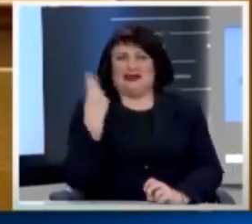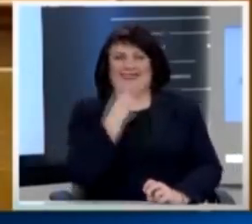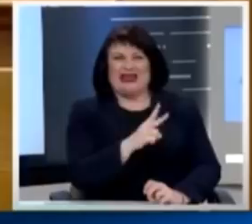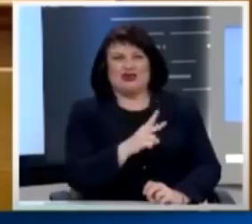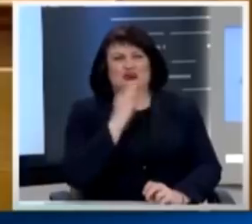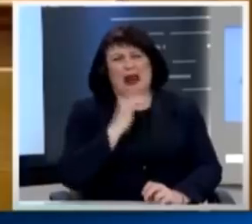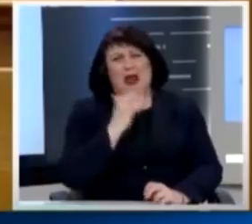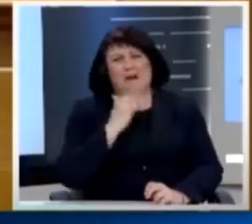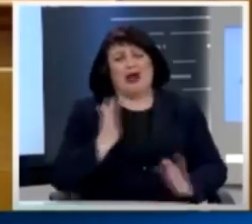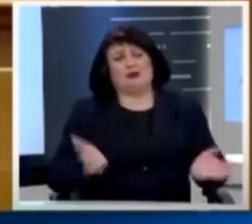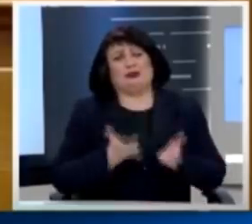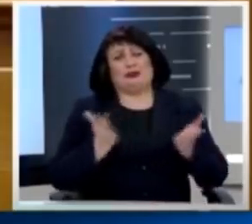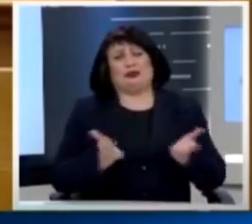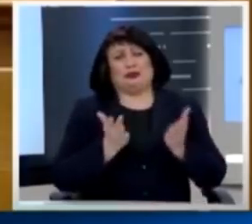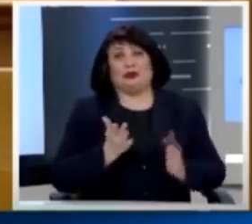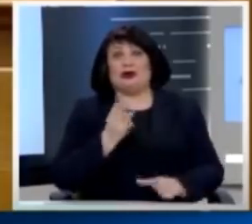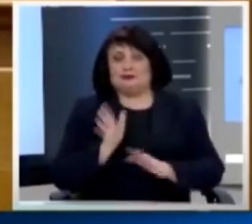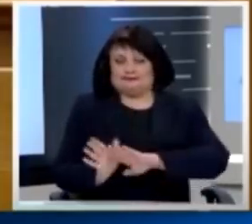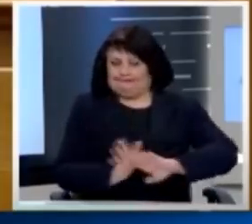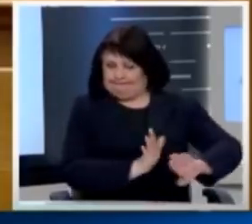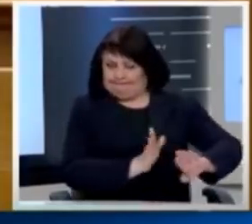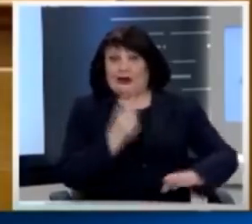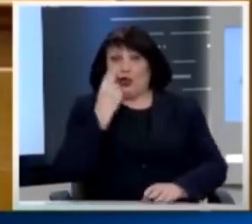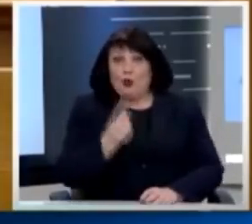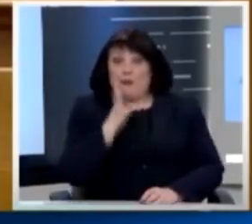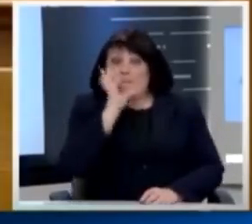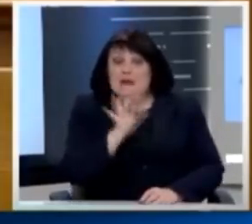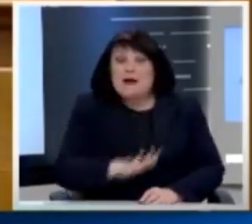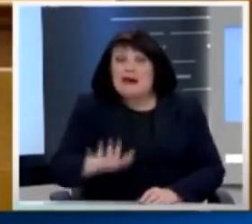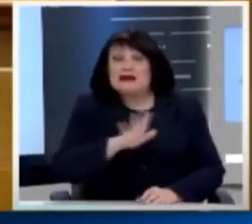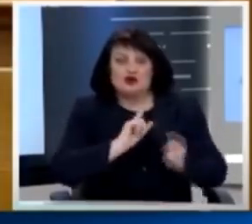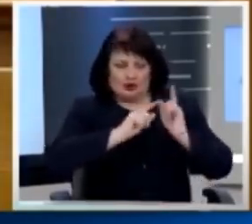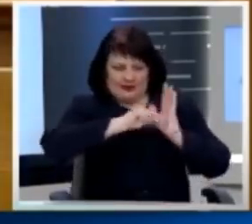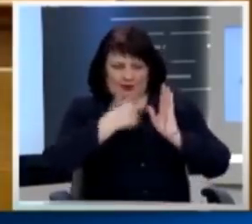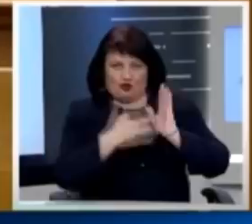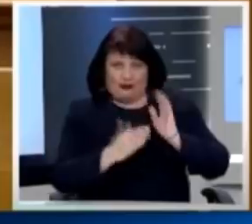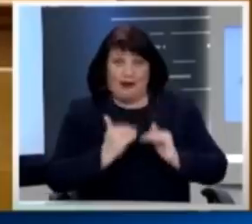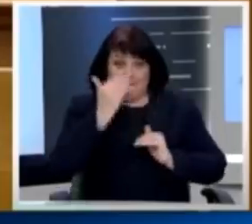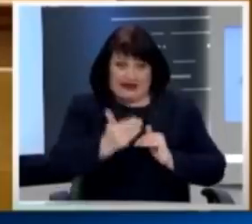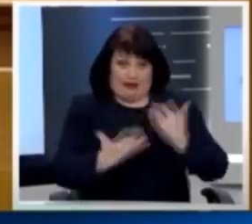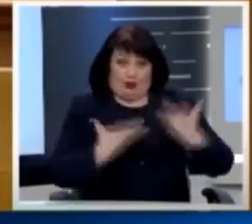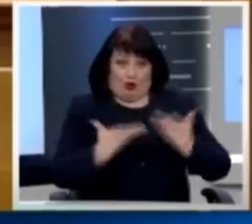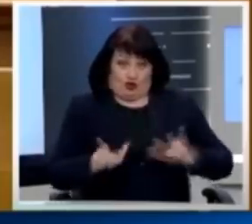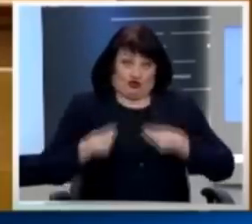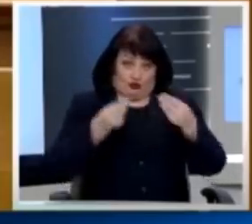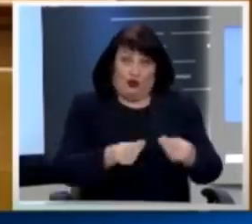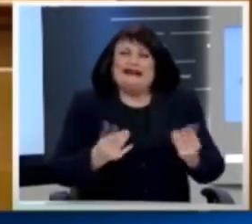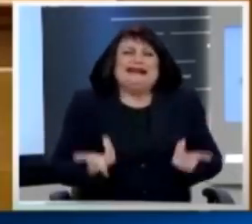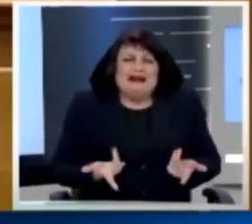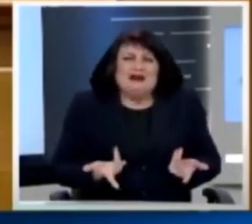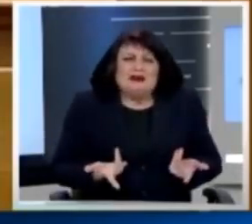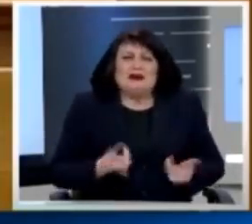παχιά λόγια και δούμε την πραγματικότητα του λεγόμενου μεταμνημονιακού προϋπολογισμού σας και